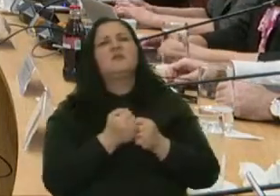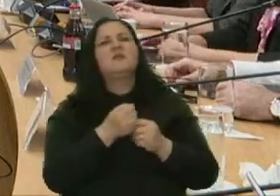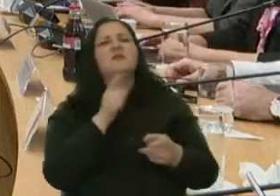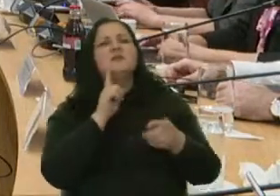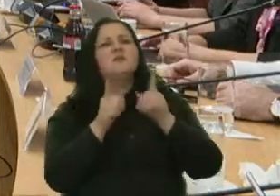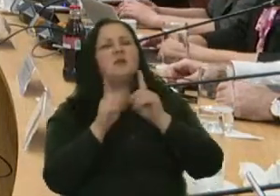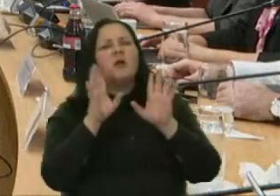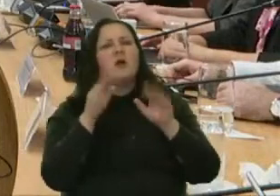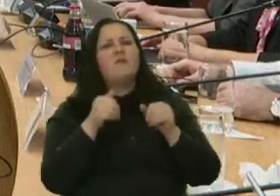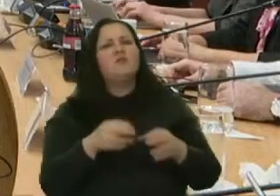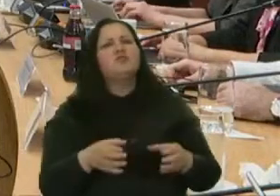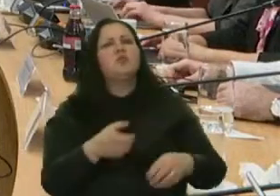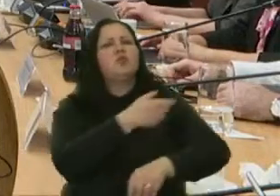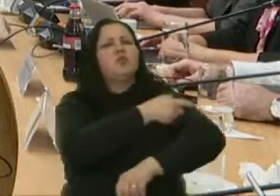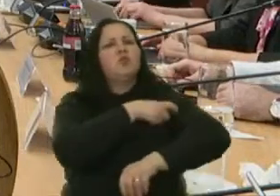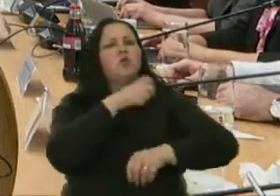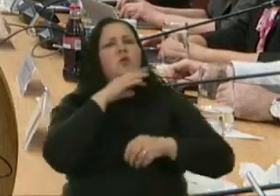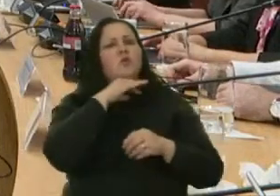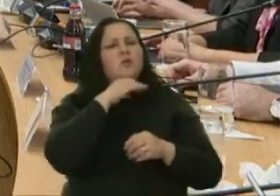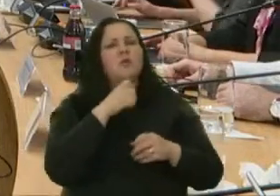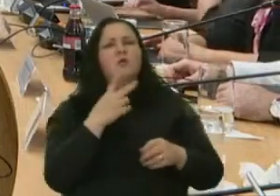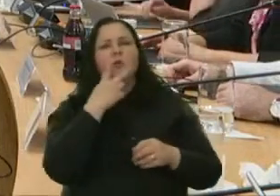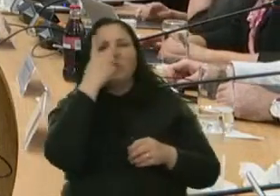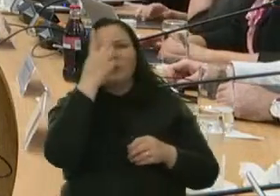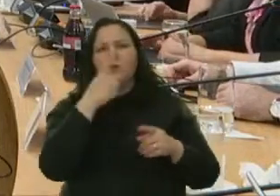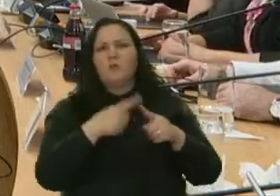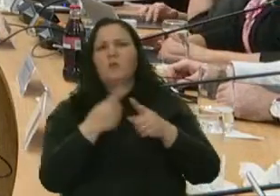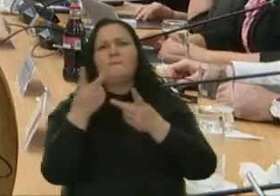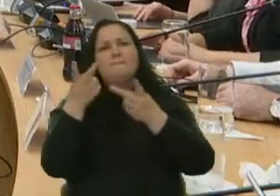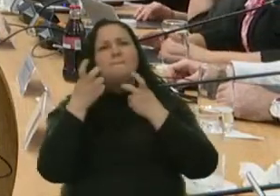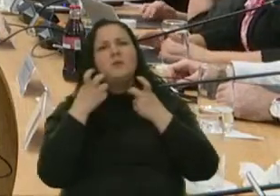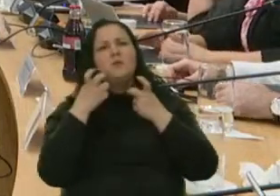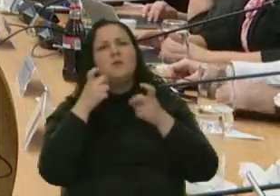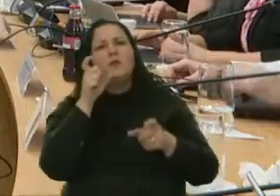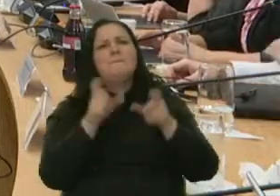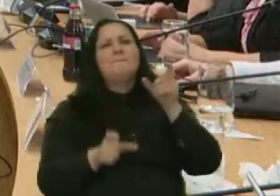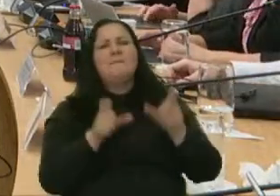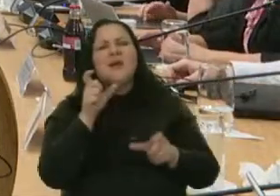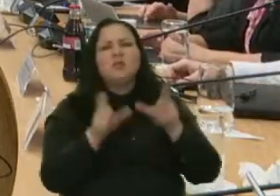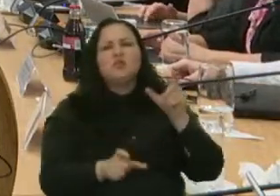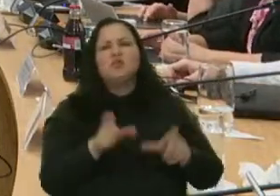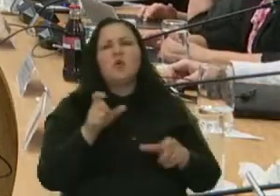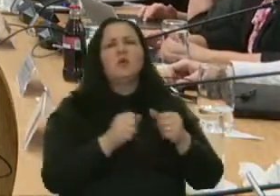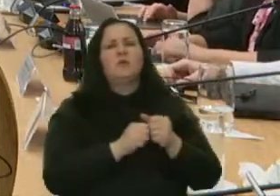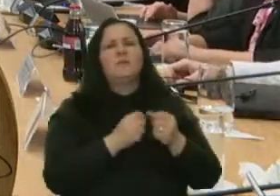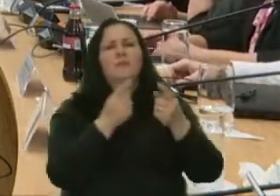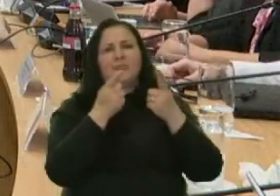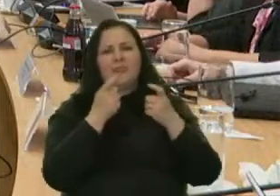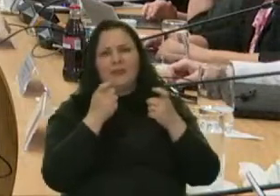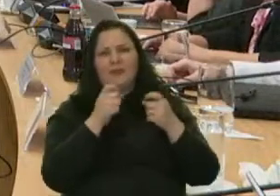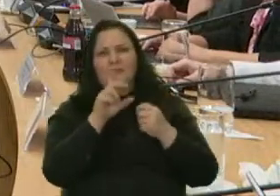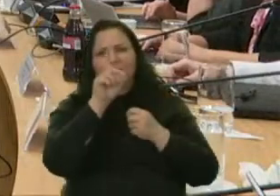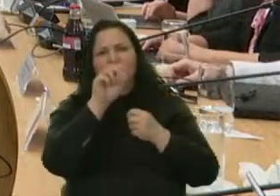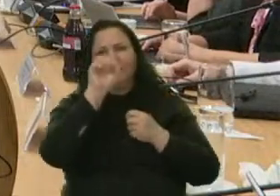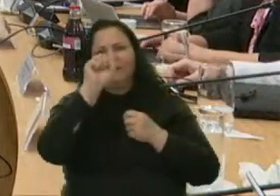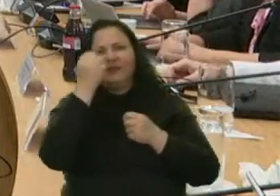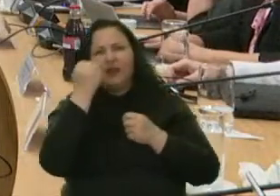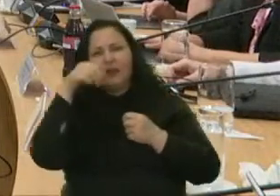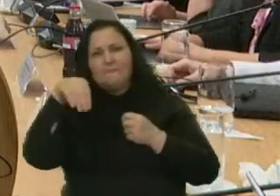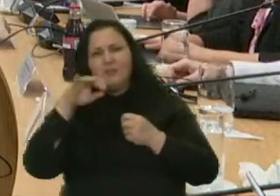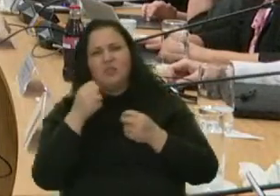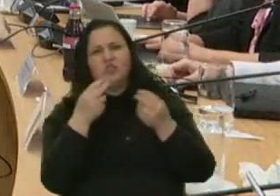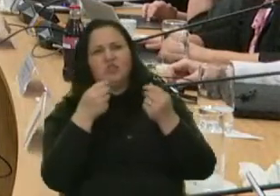au fost în consiliul de administrație cu privire la preluarea personalului ă de către dasm și